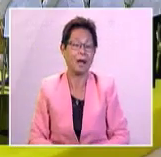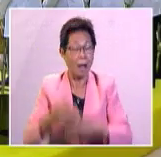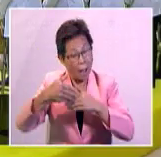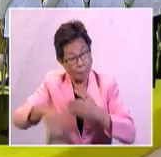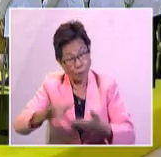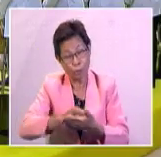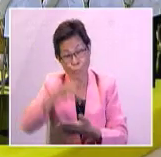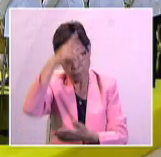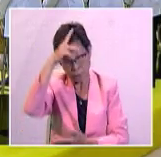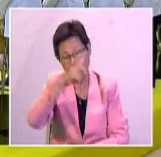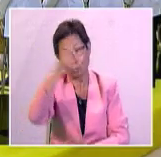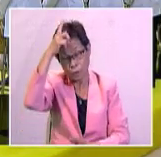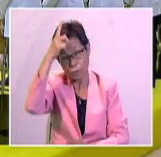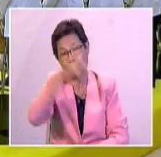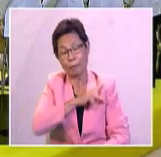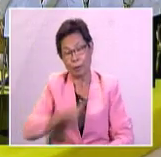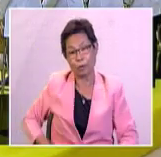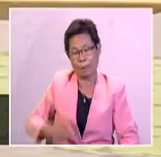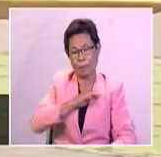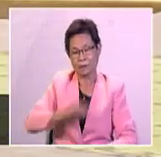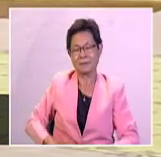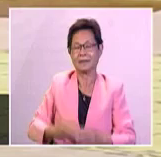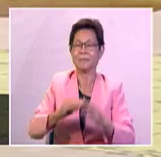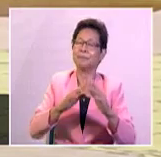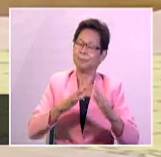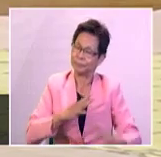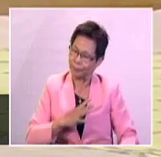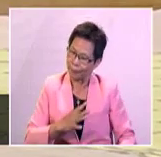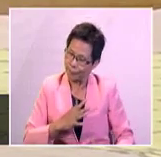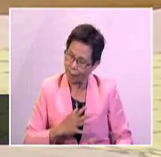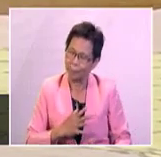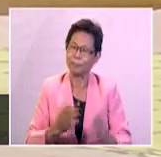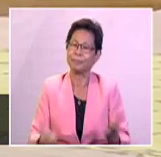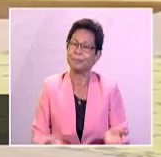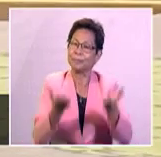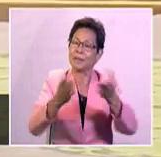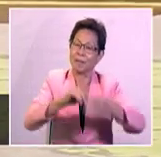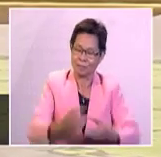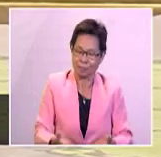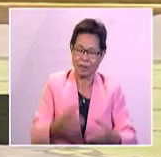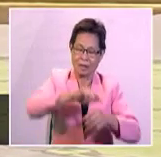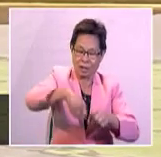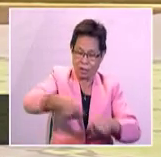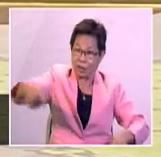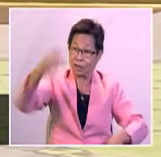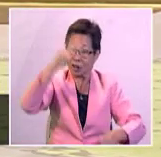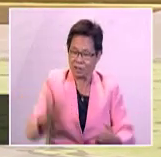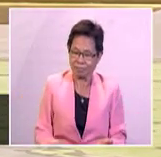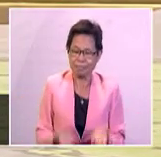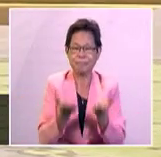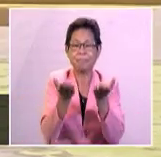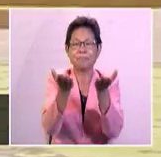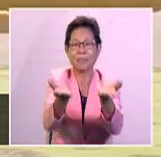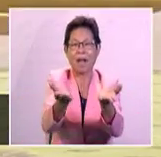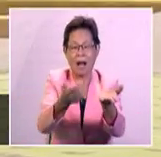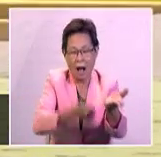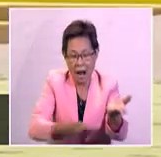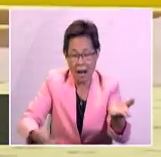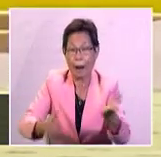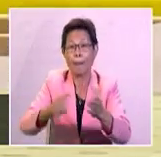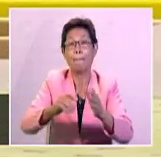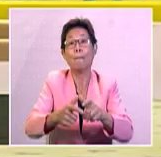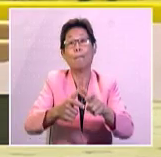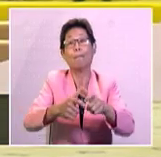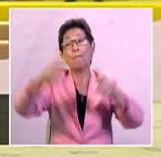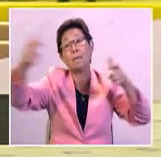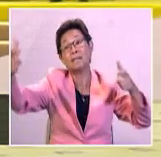Sejurus itu, Datuk Paduka Maharaja Lela dengan penuh tertib mempersembahkan pula keris kerajaan yang merupakan alat kebesaran utama negara